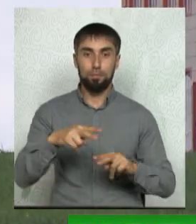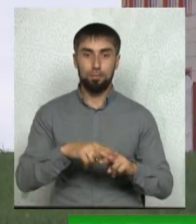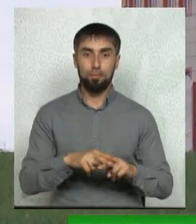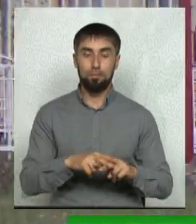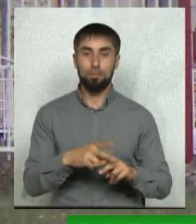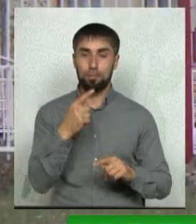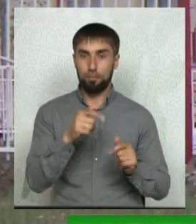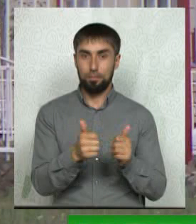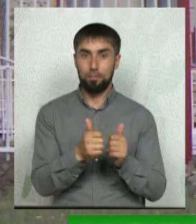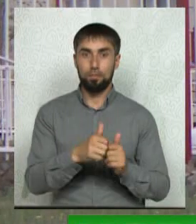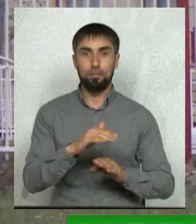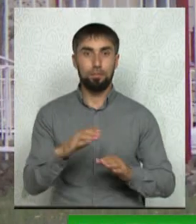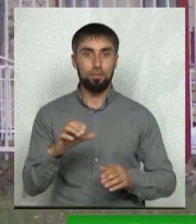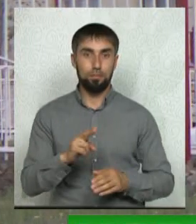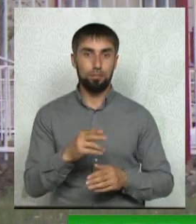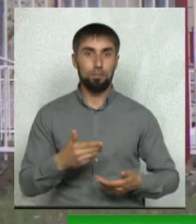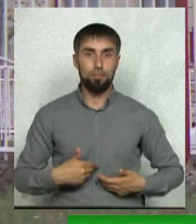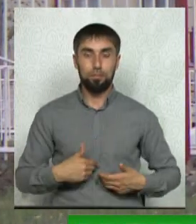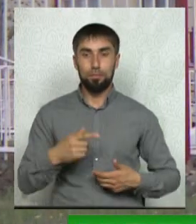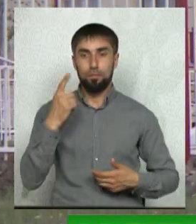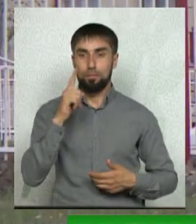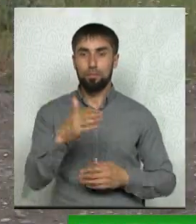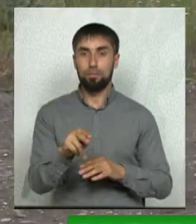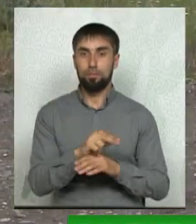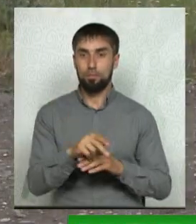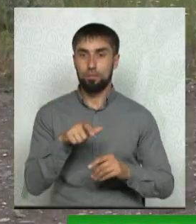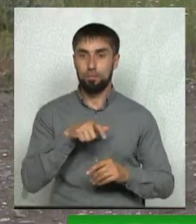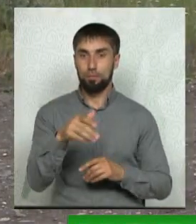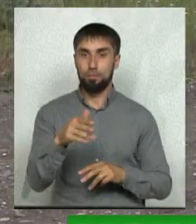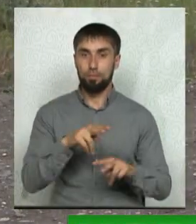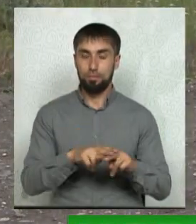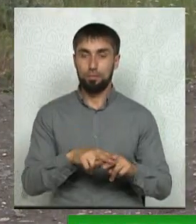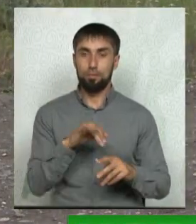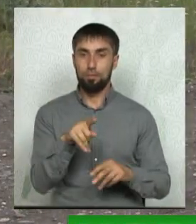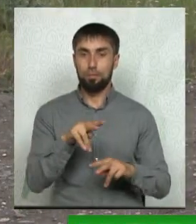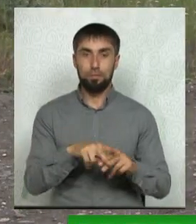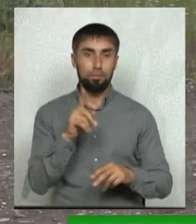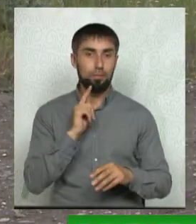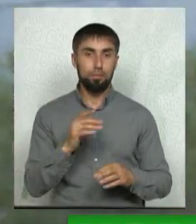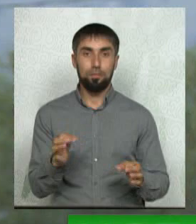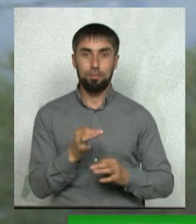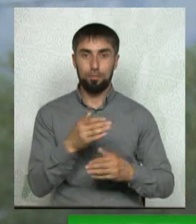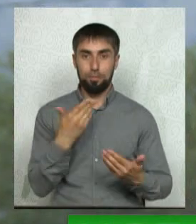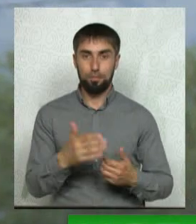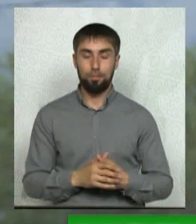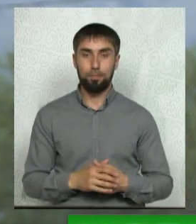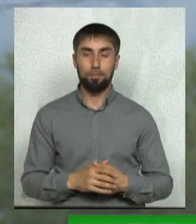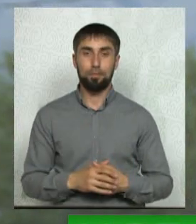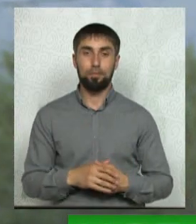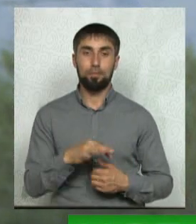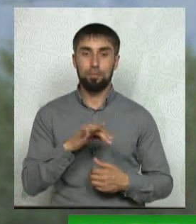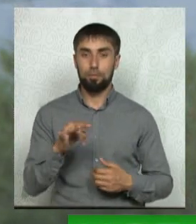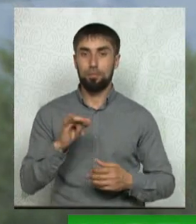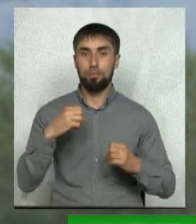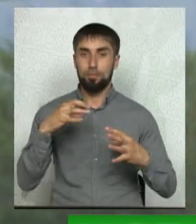мест. Неподалеку детский сад. Жители рассчитывают на благоустройство этой территории, ведь здесь пока еще нет асфальтированной дороги,